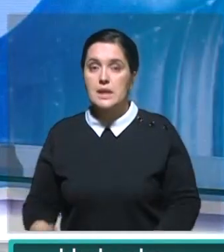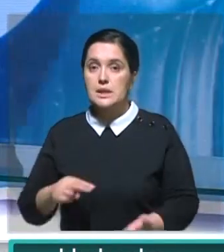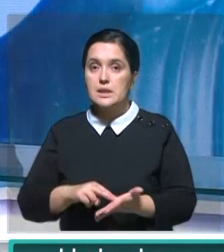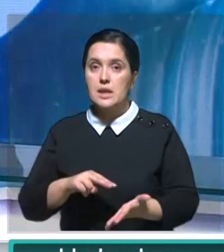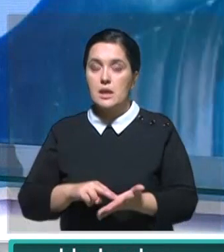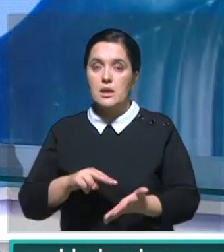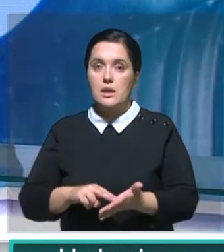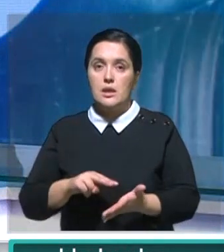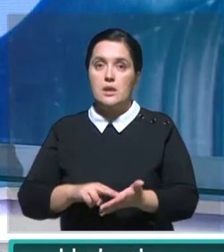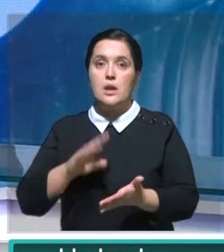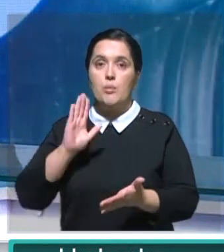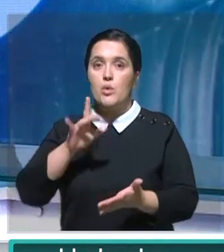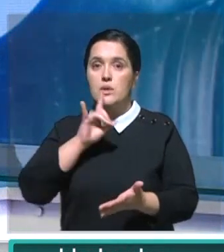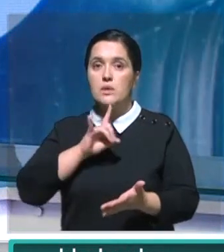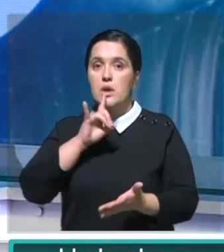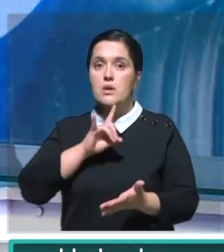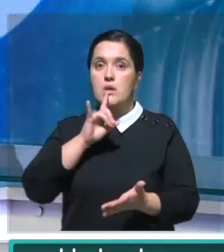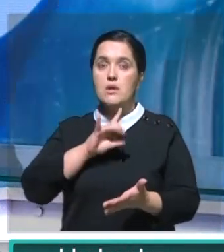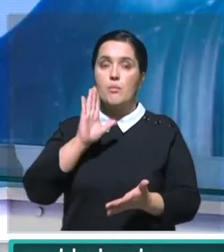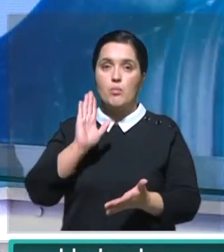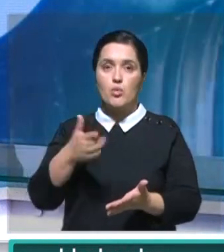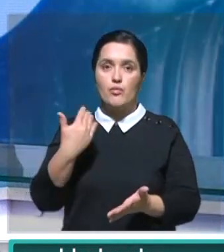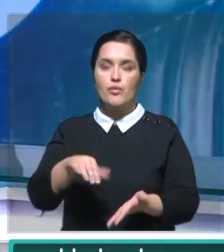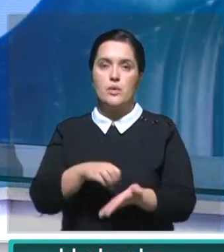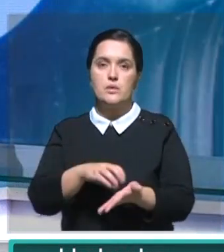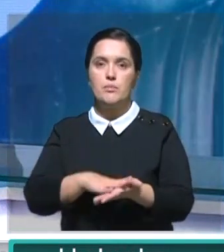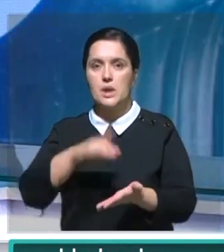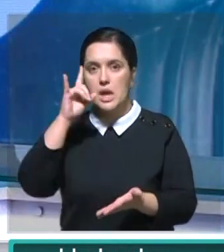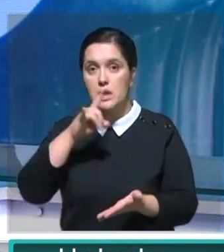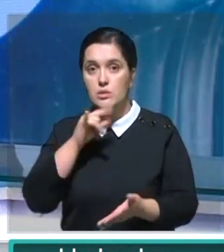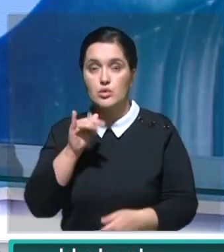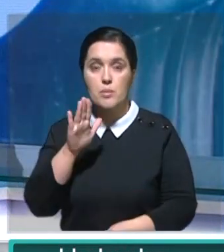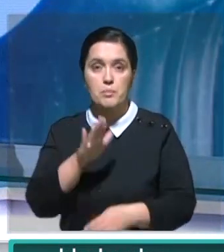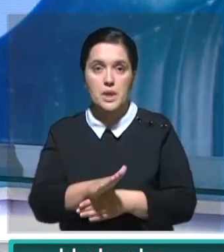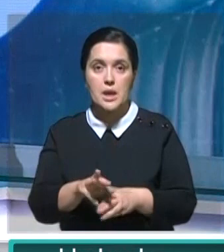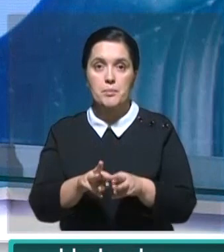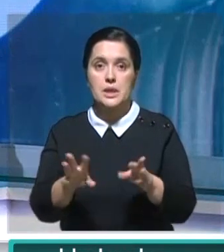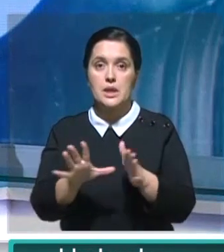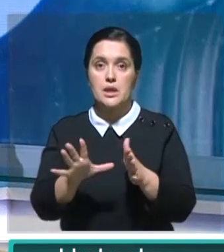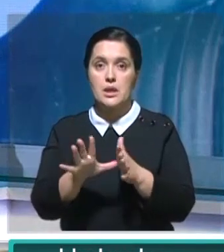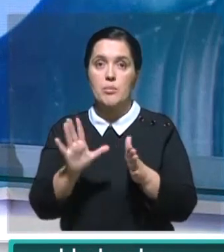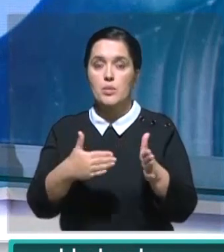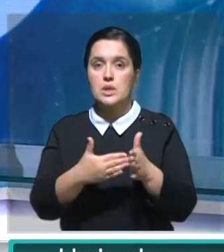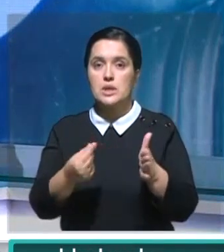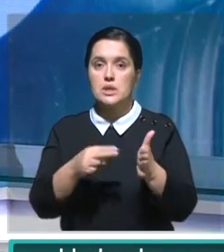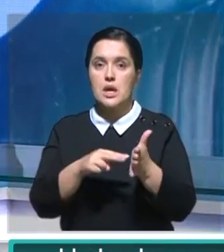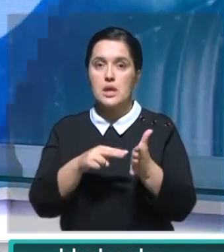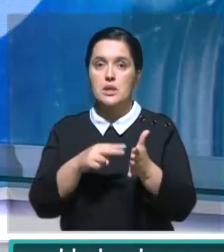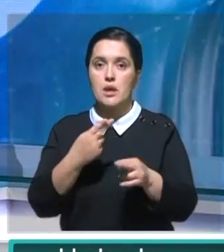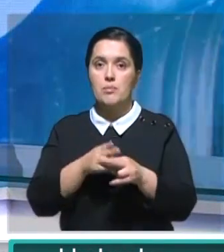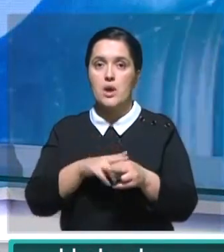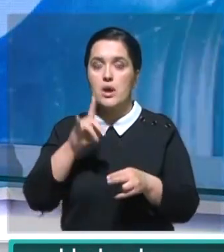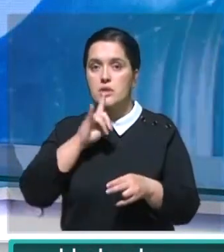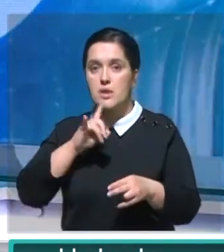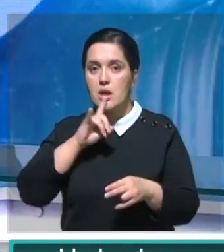Дифференцированные цены на дизельное топливо установлены в нашей стране. Сегодня вступил в силу приказ Минэнерго об установлении предельных цен на